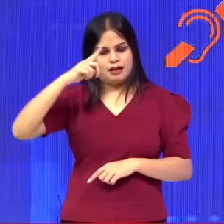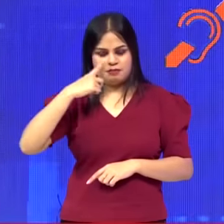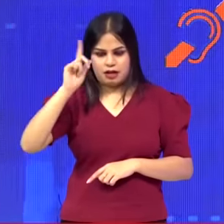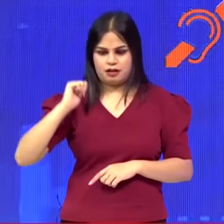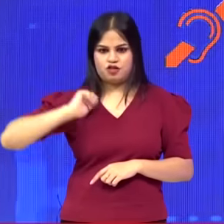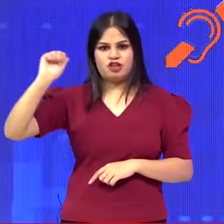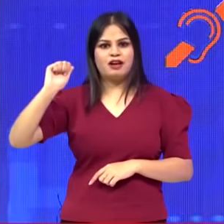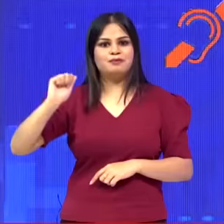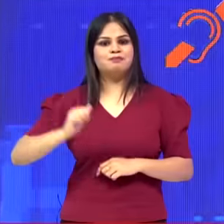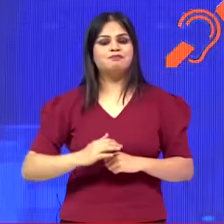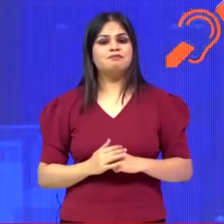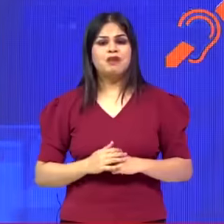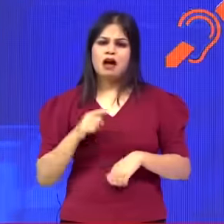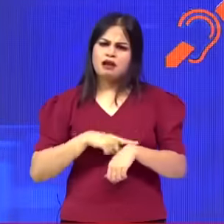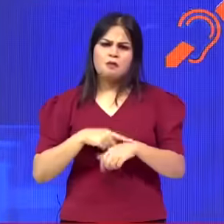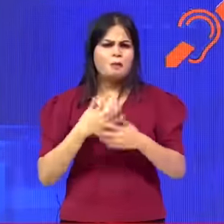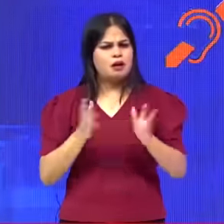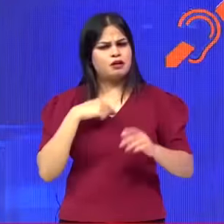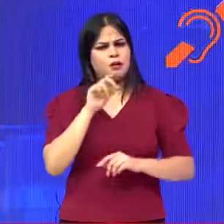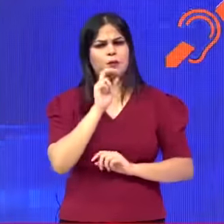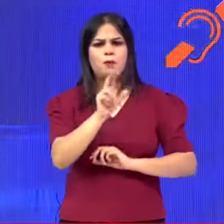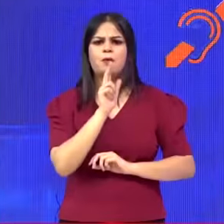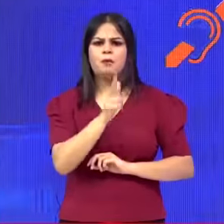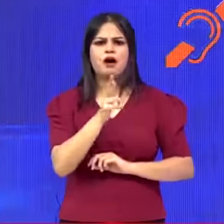दैट ऑल द टाइम,